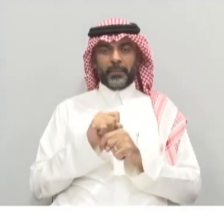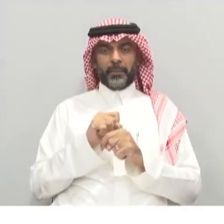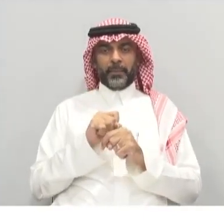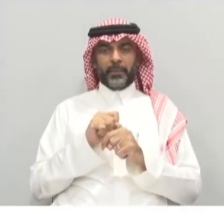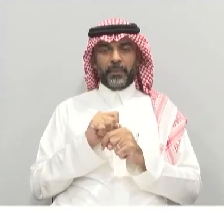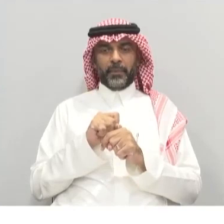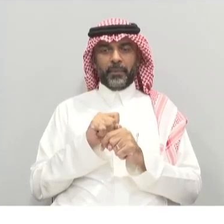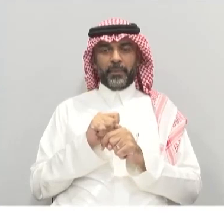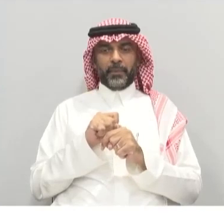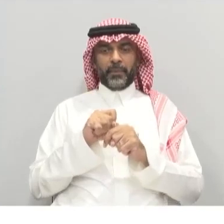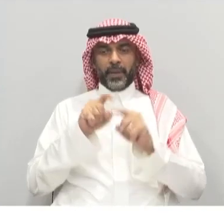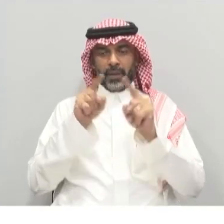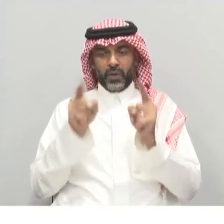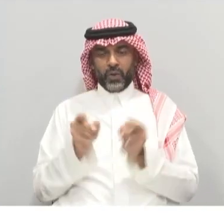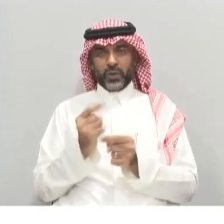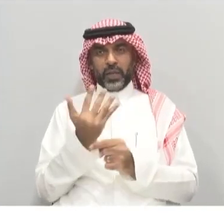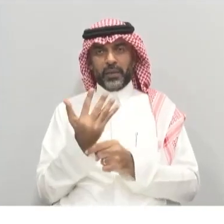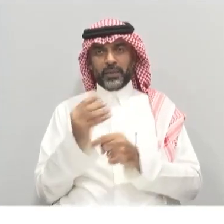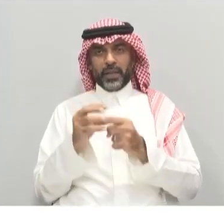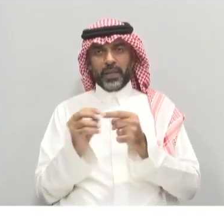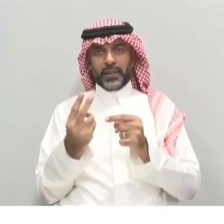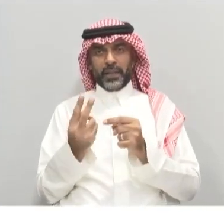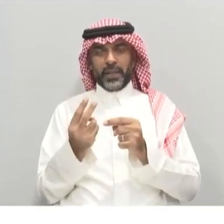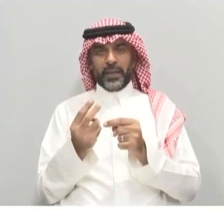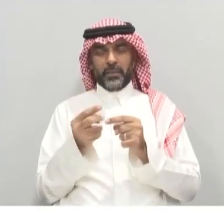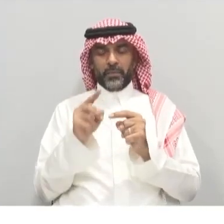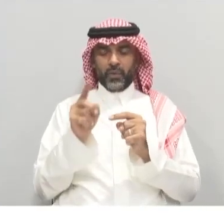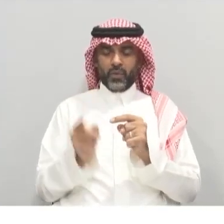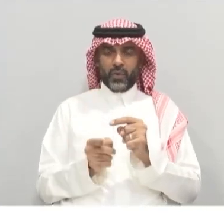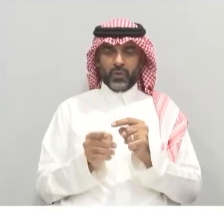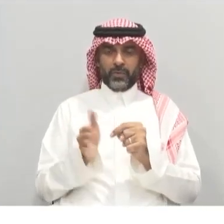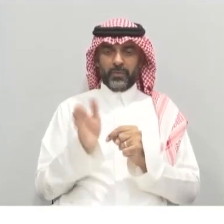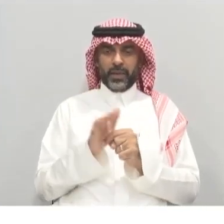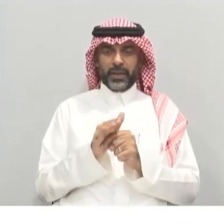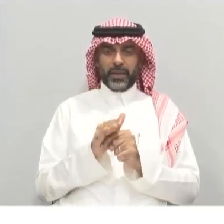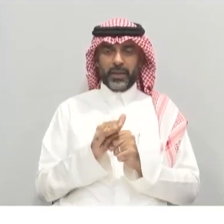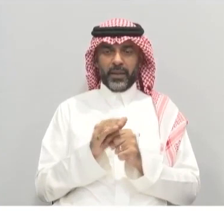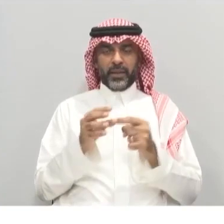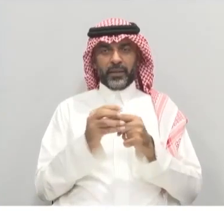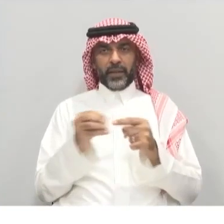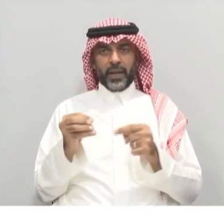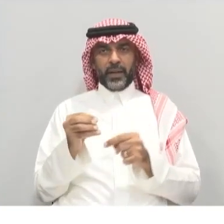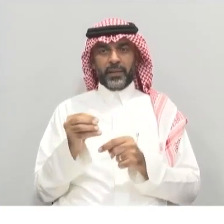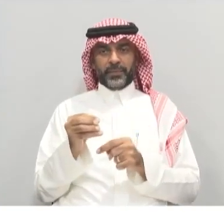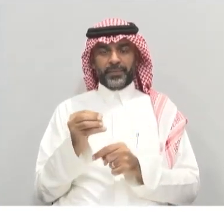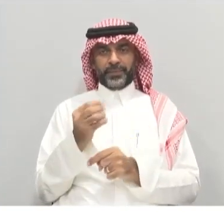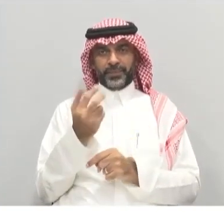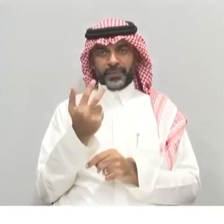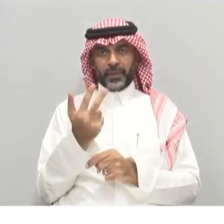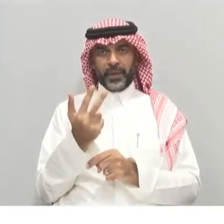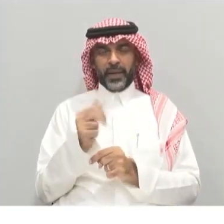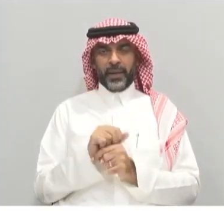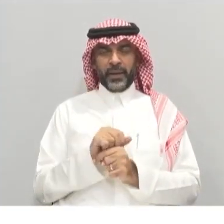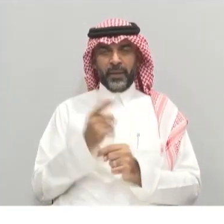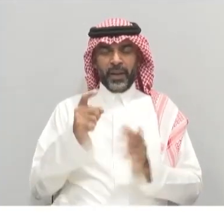او نفتح القوس خمسه ناقص اثنين نغلق القوس ثم نقوم بطرح ثمانيه من الناتج